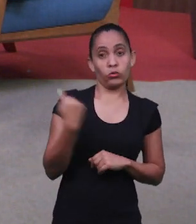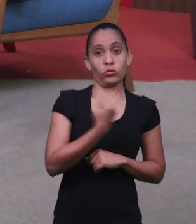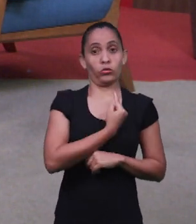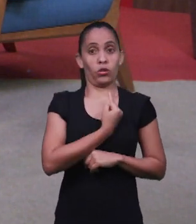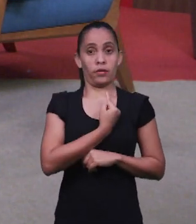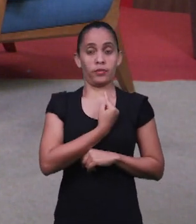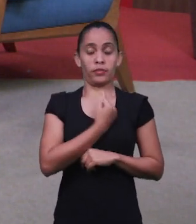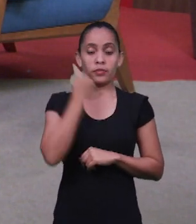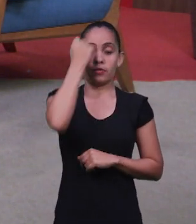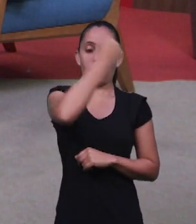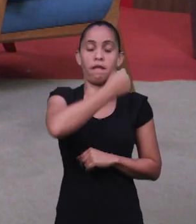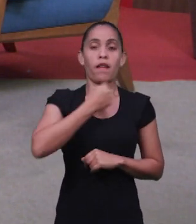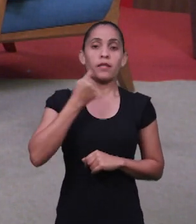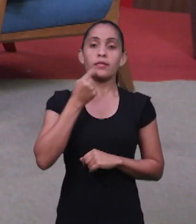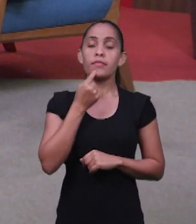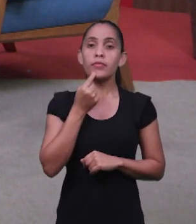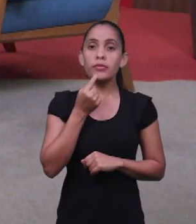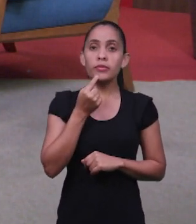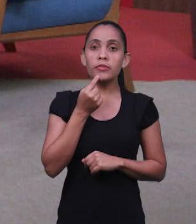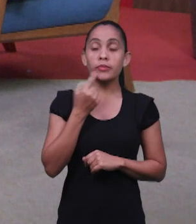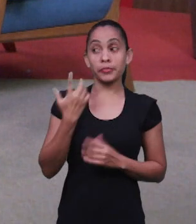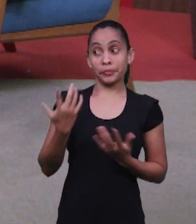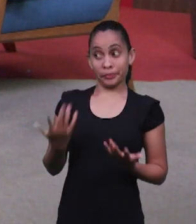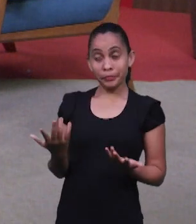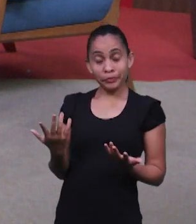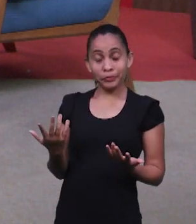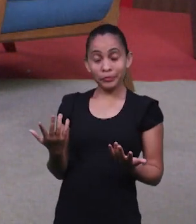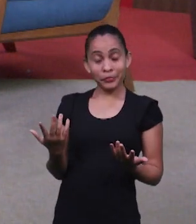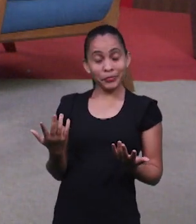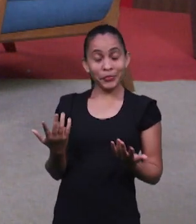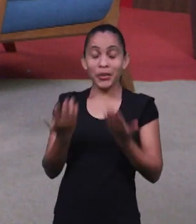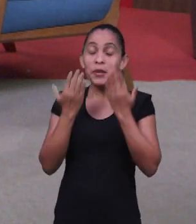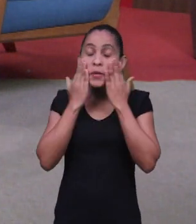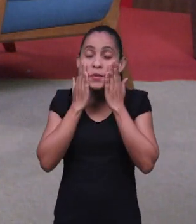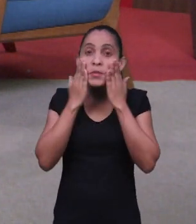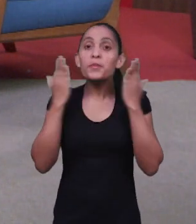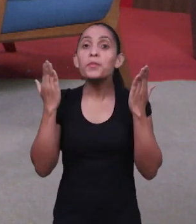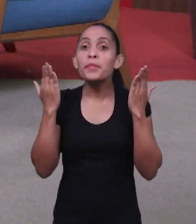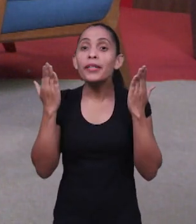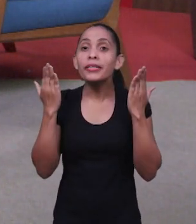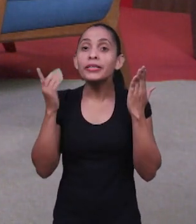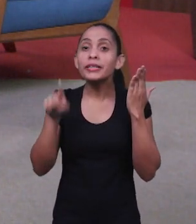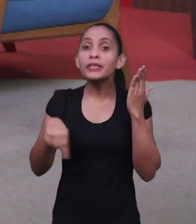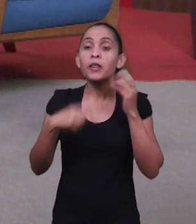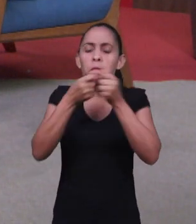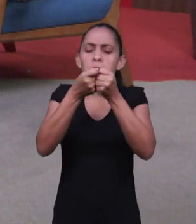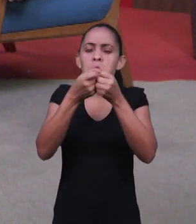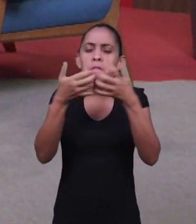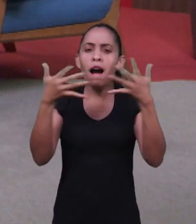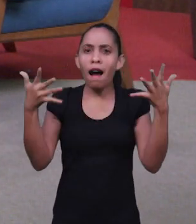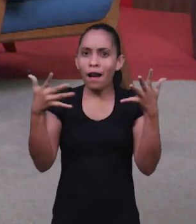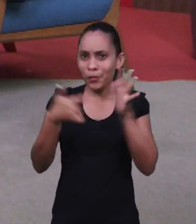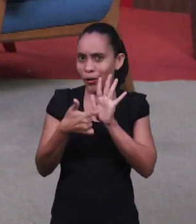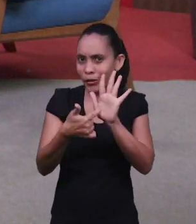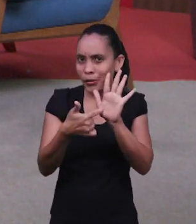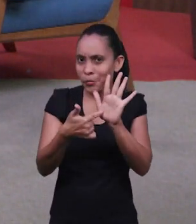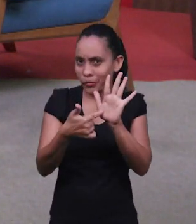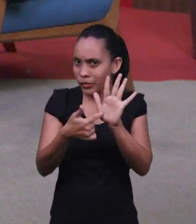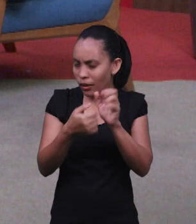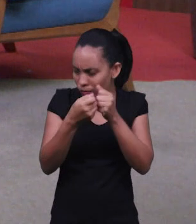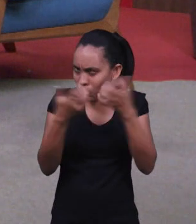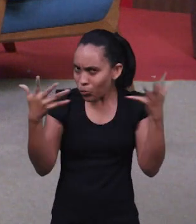joues. Nous pouvons dire nous tous avec le visage, au visage découvert,